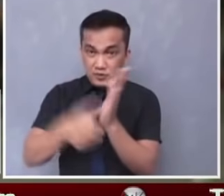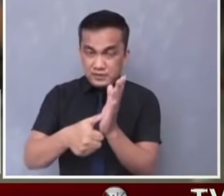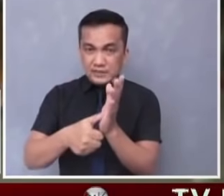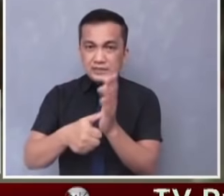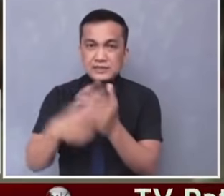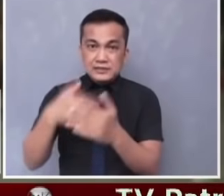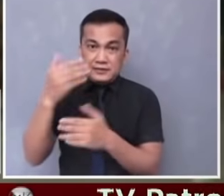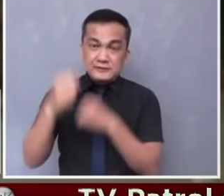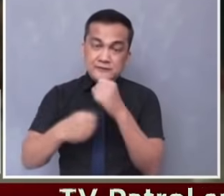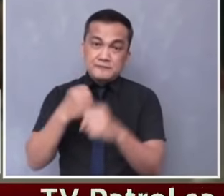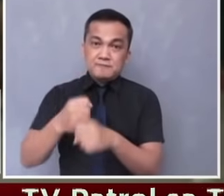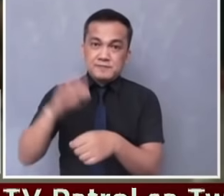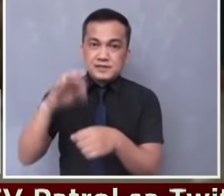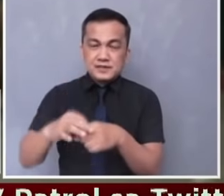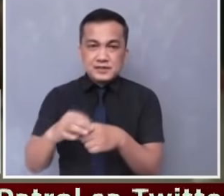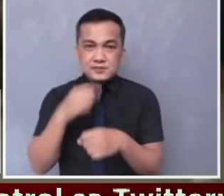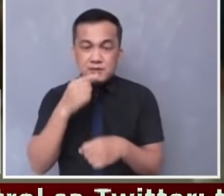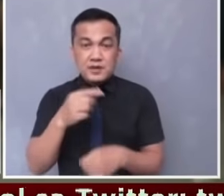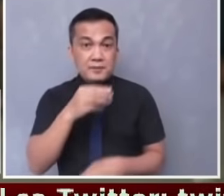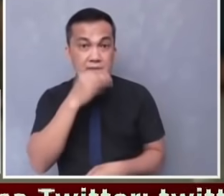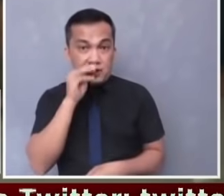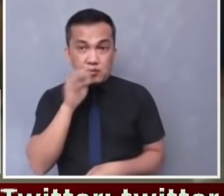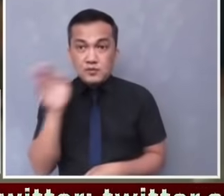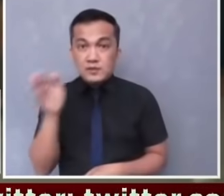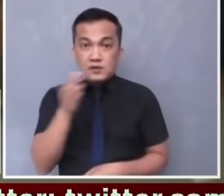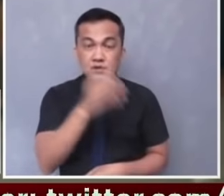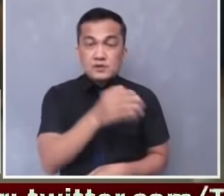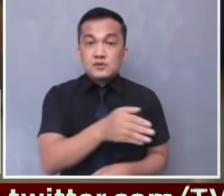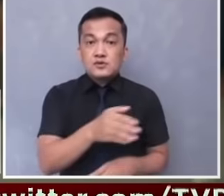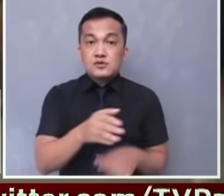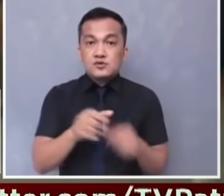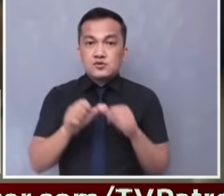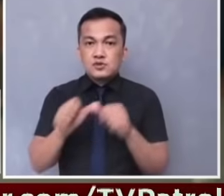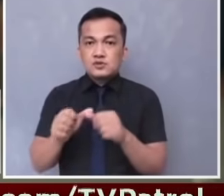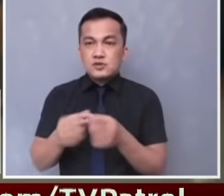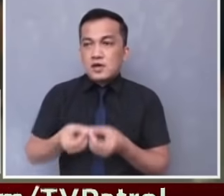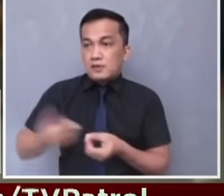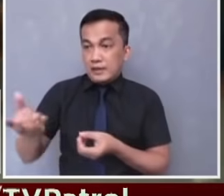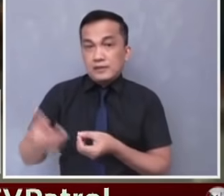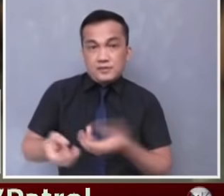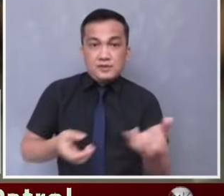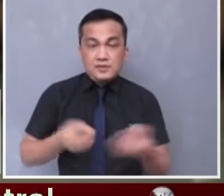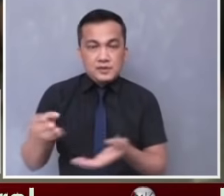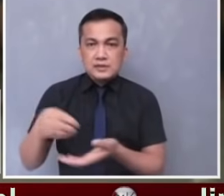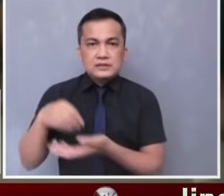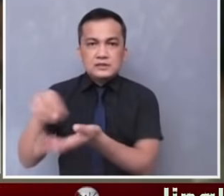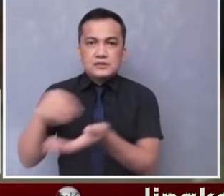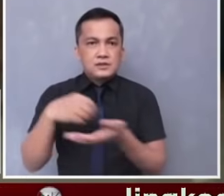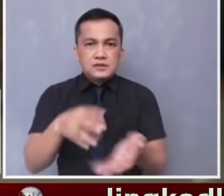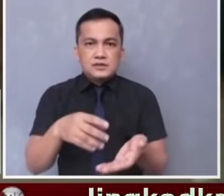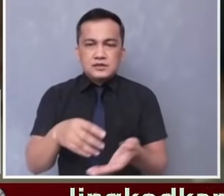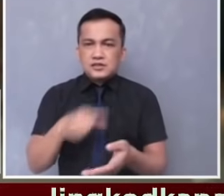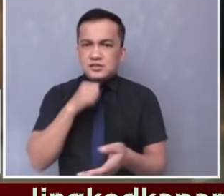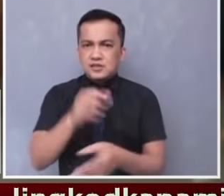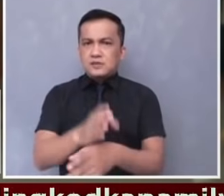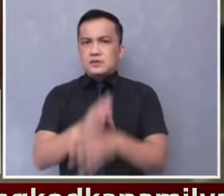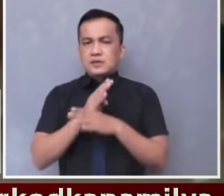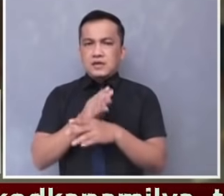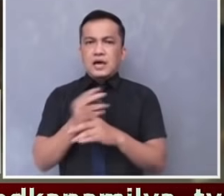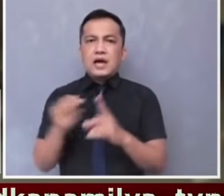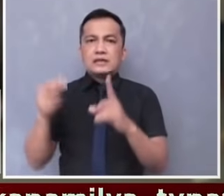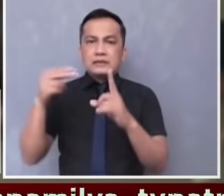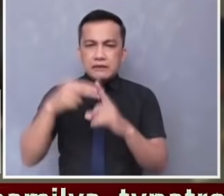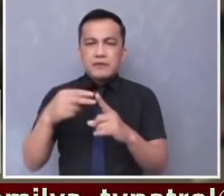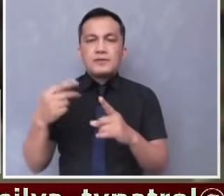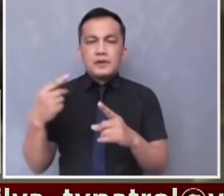sa lahat ng mga pag-iikot na ito, tuloy din ang kanyang pamimigay ng ayuda at hindi ito matipigilan hanggang sa magkaroon